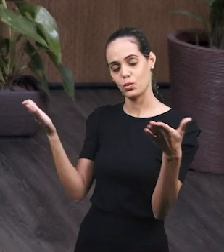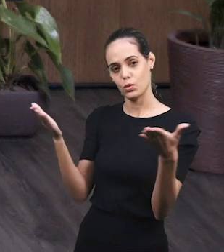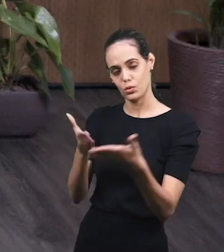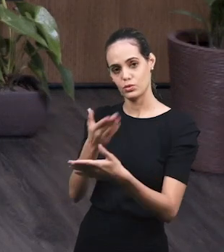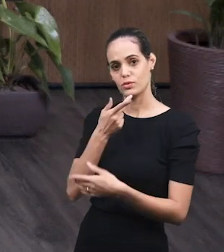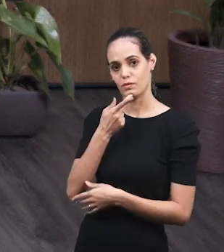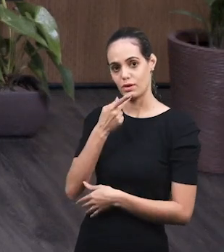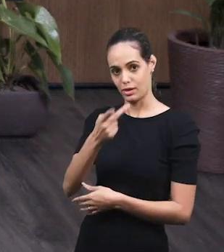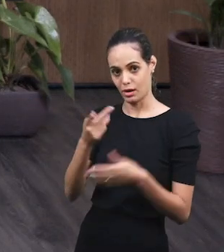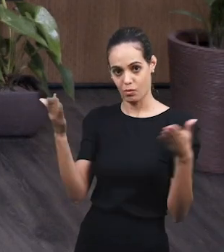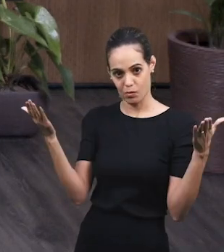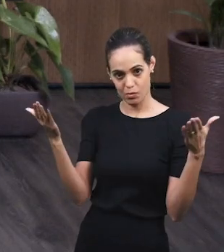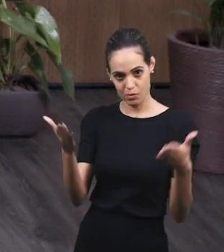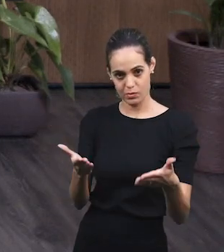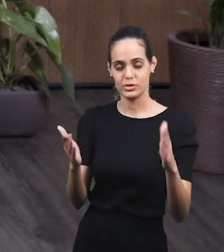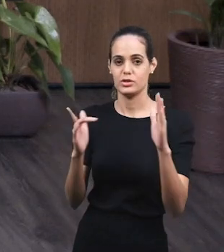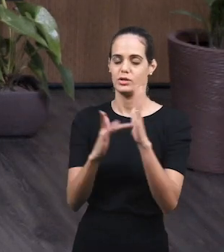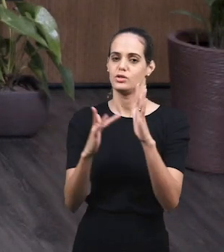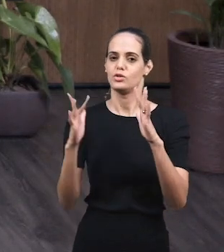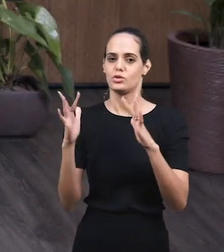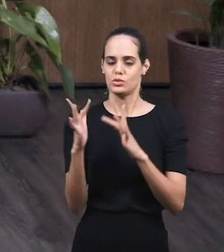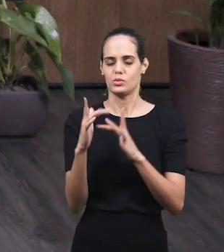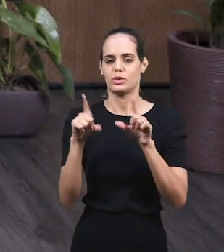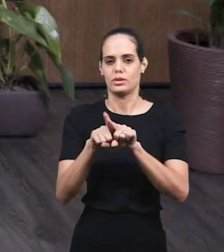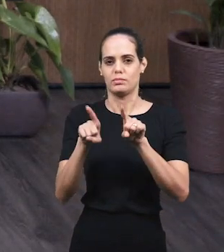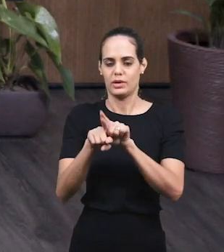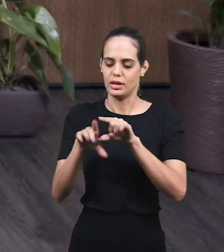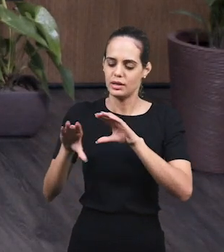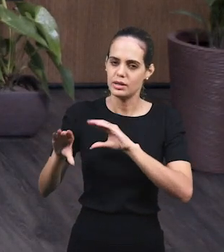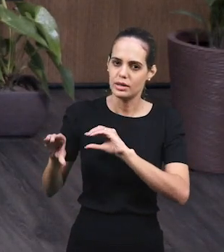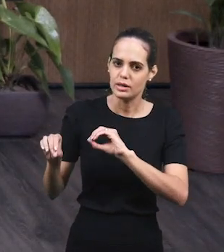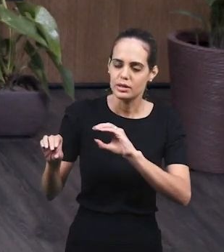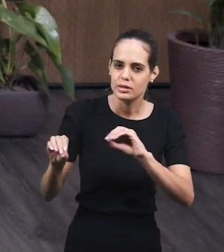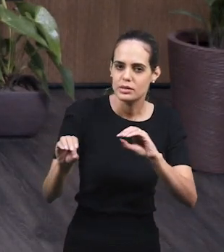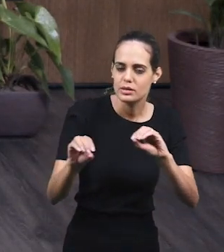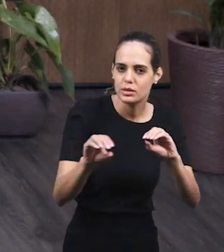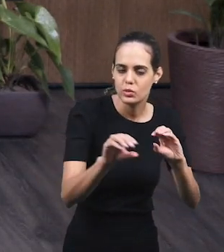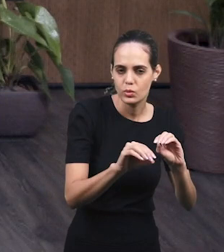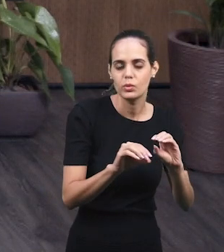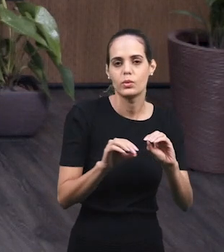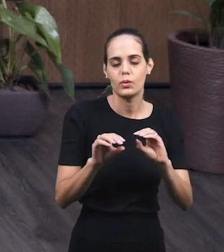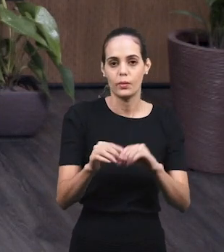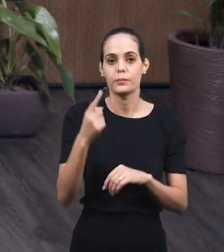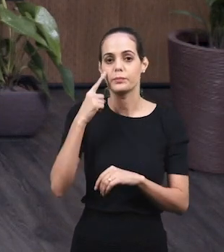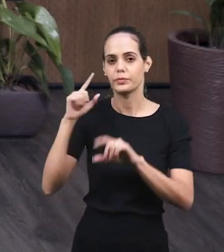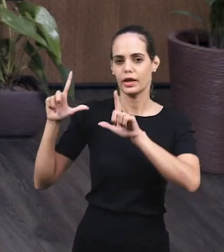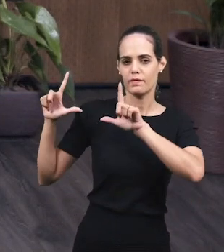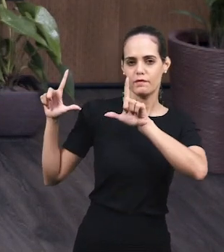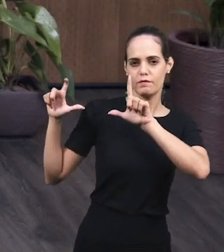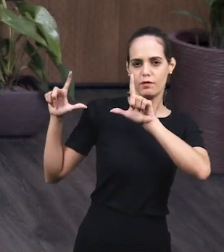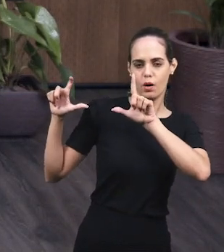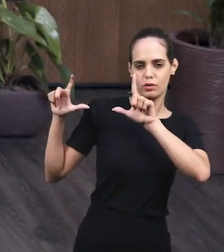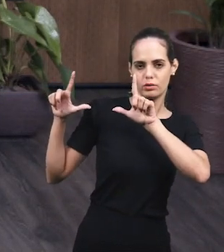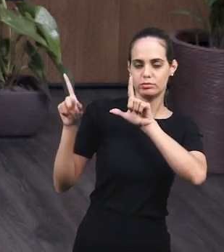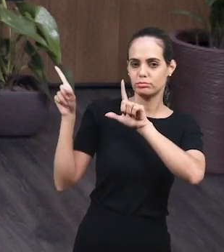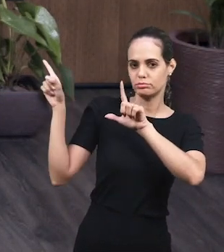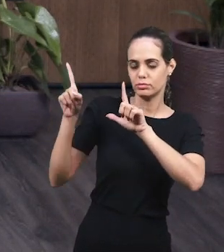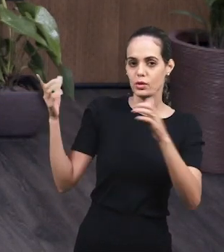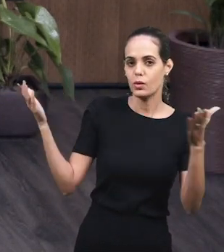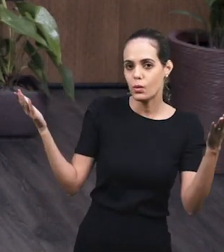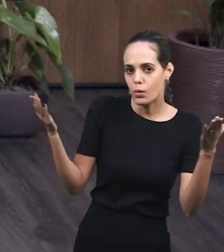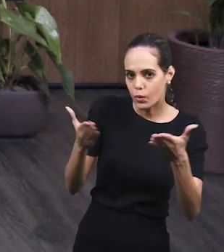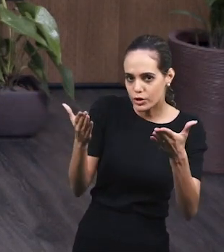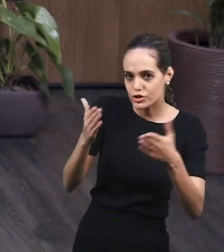la ville de Capharnaüm, qui est ici, où s'est passée la rencontre que nous allons citer aujourd'hui,